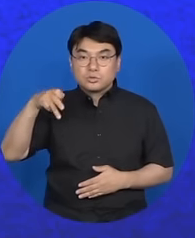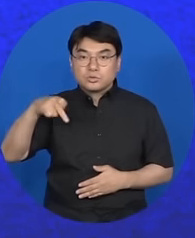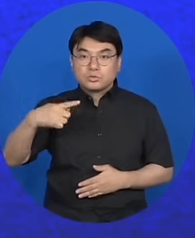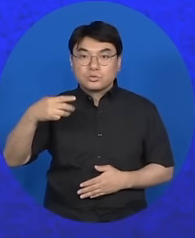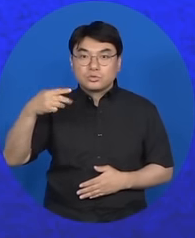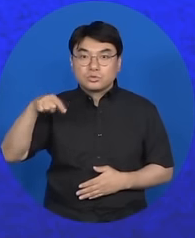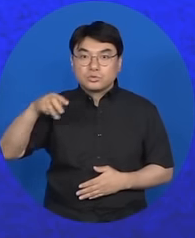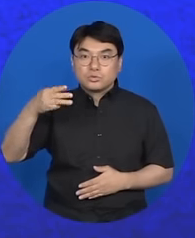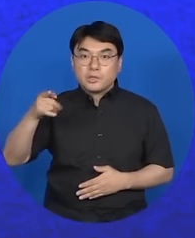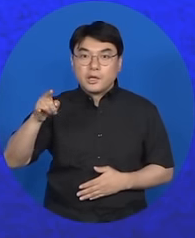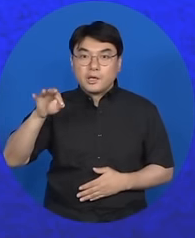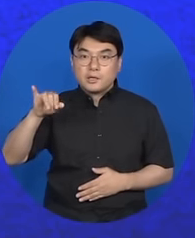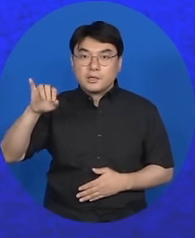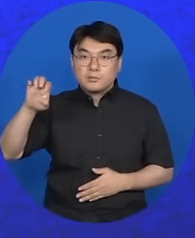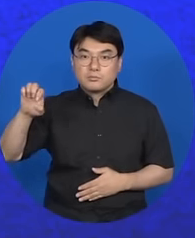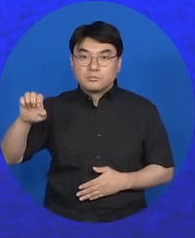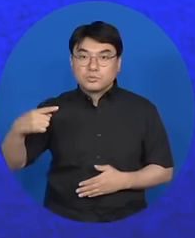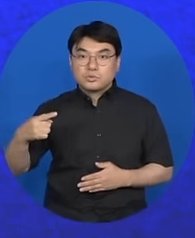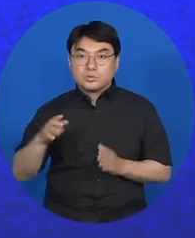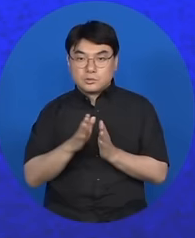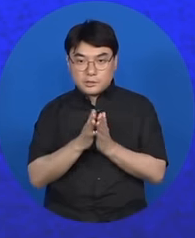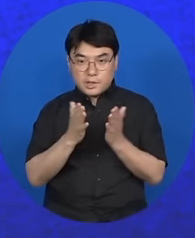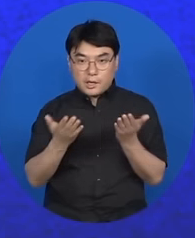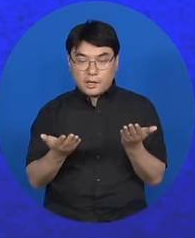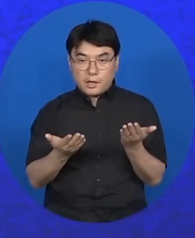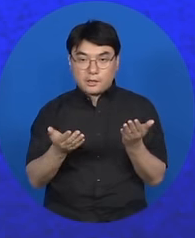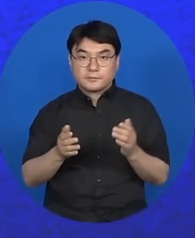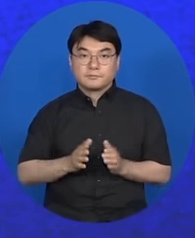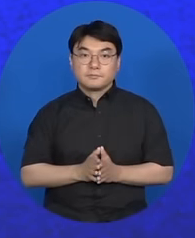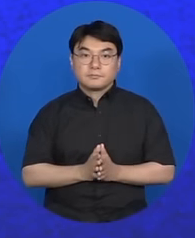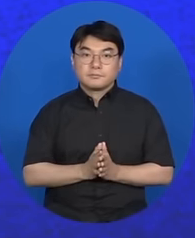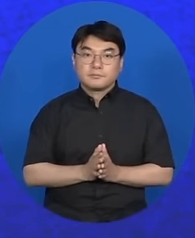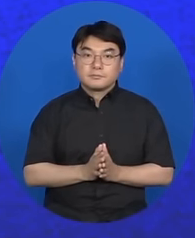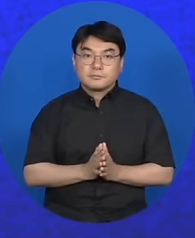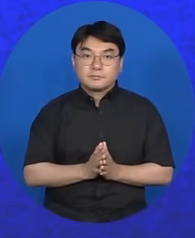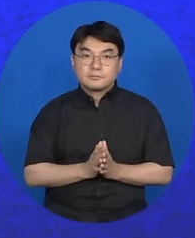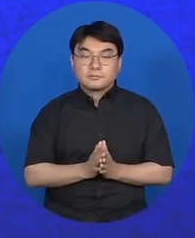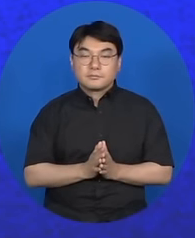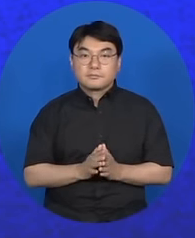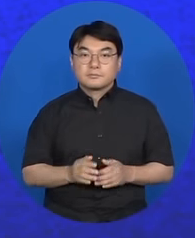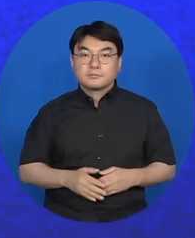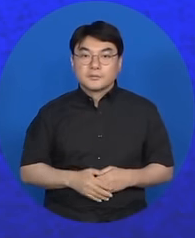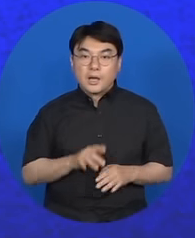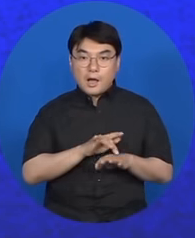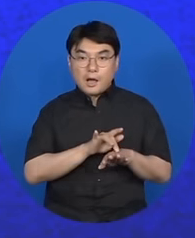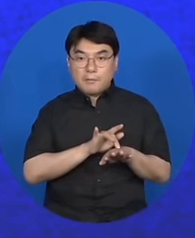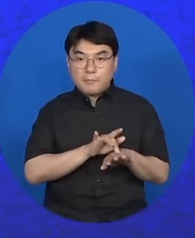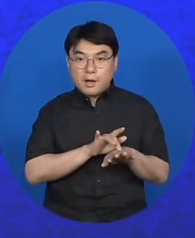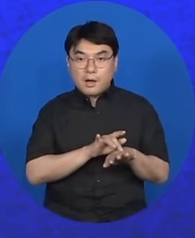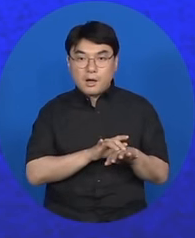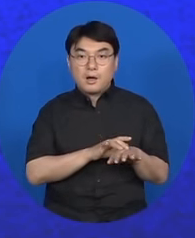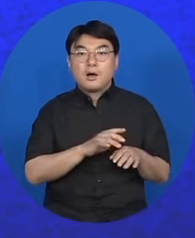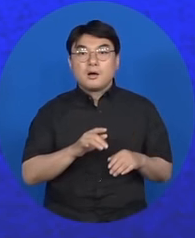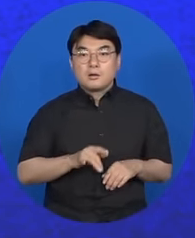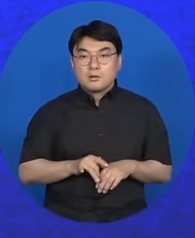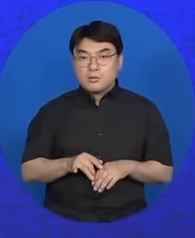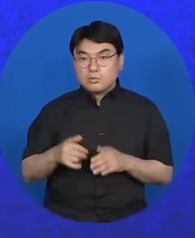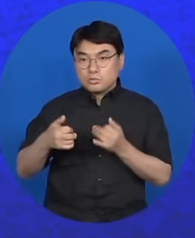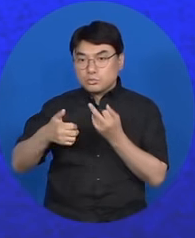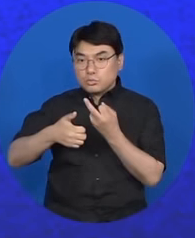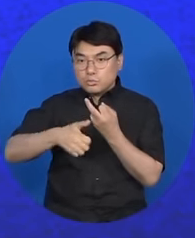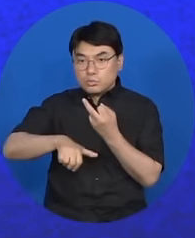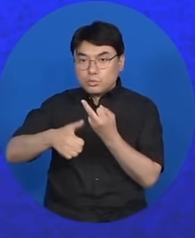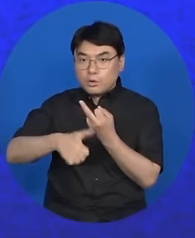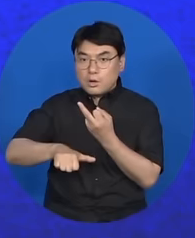책이었습니다. 혹시 읽어보신 분 계십니까? 스크루테이프의 편지는 악마 스크루테이프가 조카